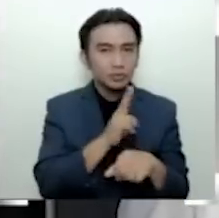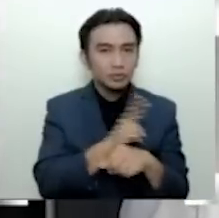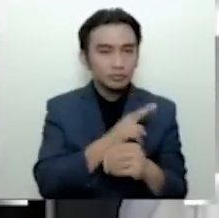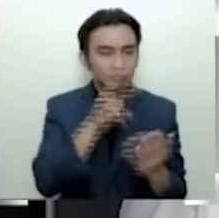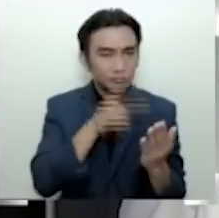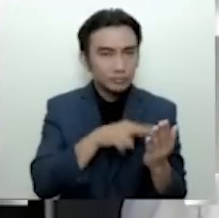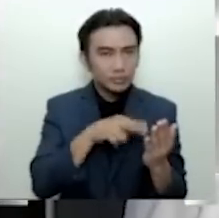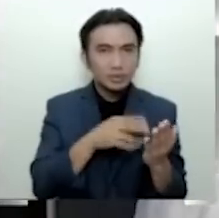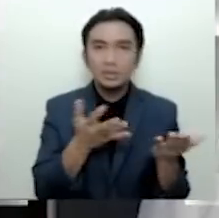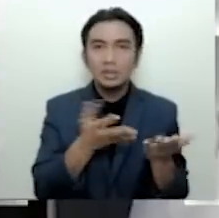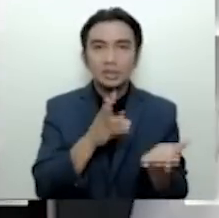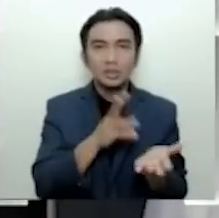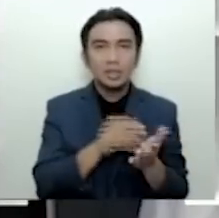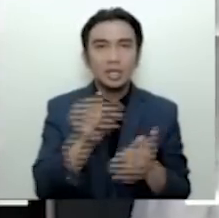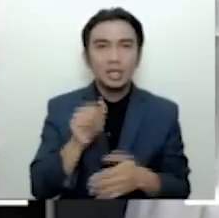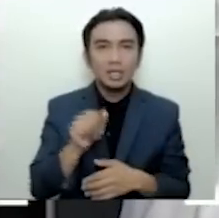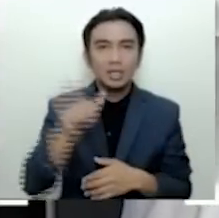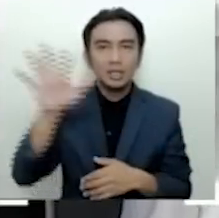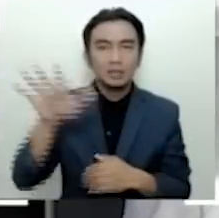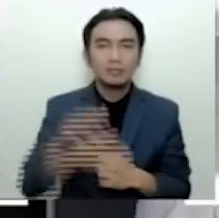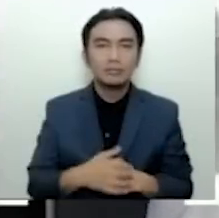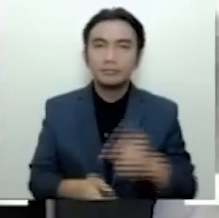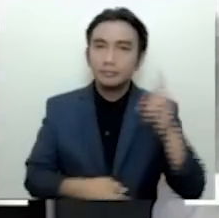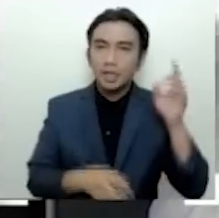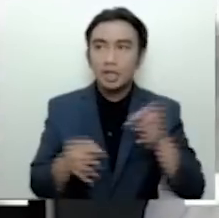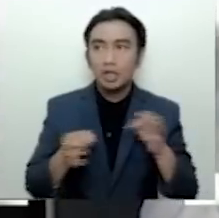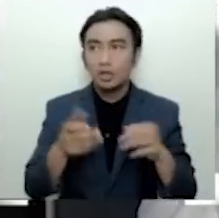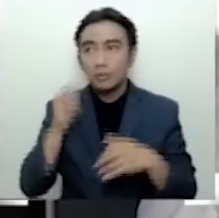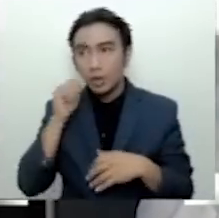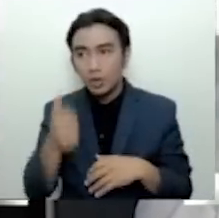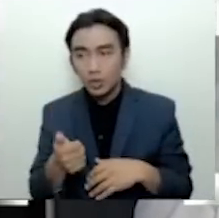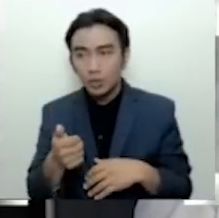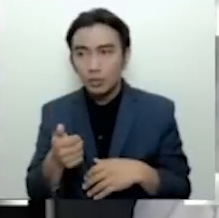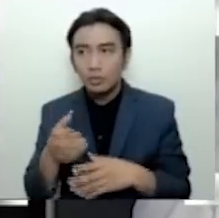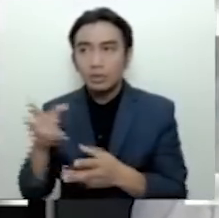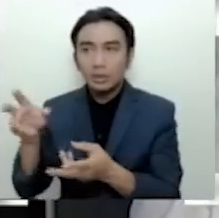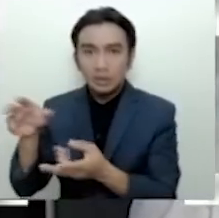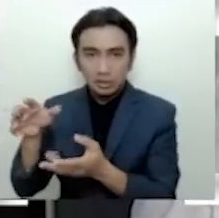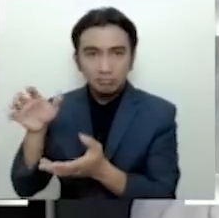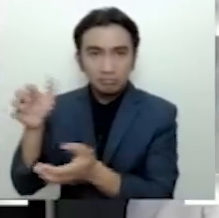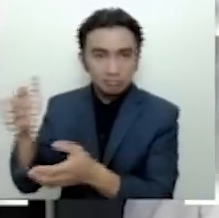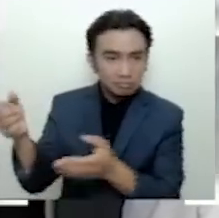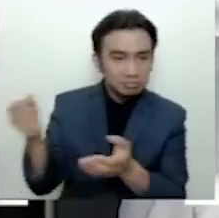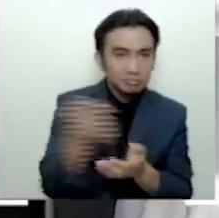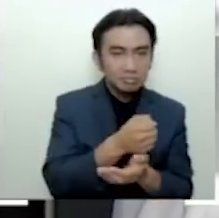Tomorrow, susunduin siya, dadalhin siya sa Antipolo, Rizal. And then